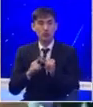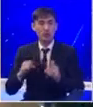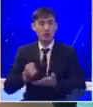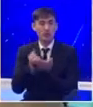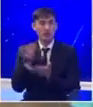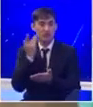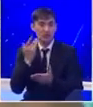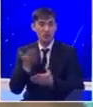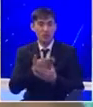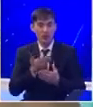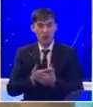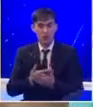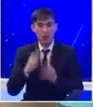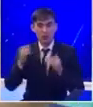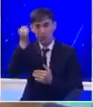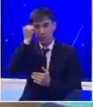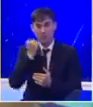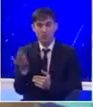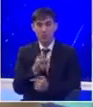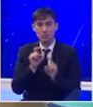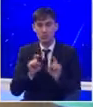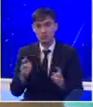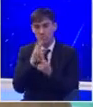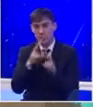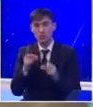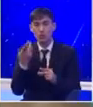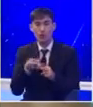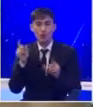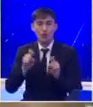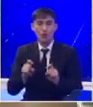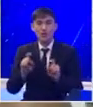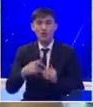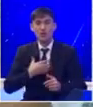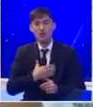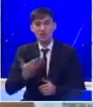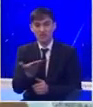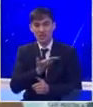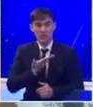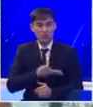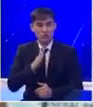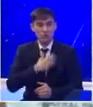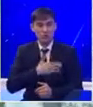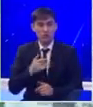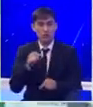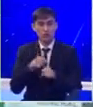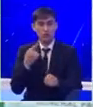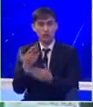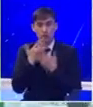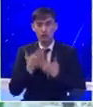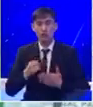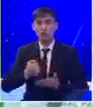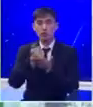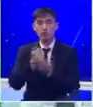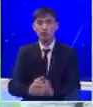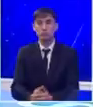друг друга и помогаем. Большое спасибо и нашим болельщикам, которые приходят на матчи и переживают за нас всей душой. Мы чувствуем их любовь и